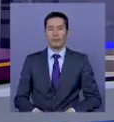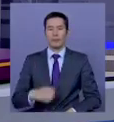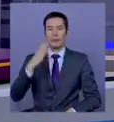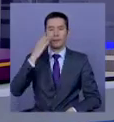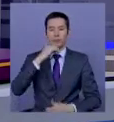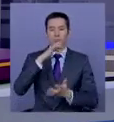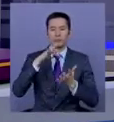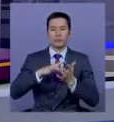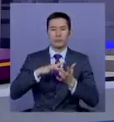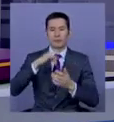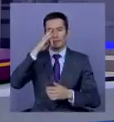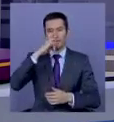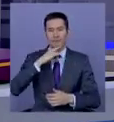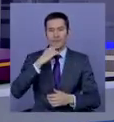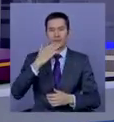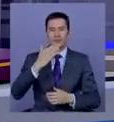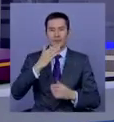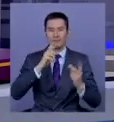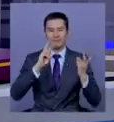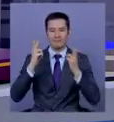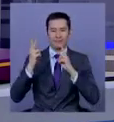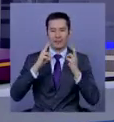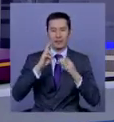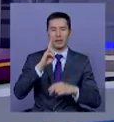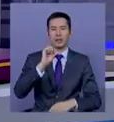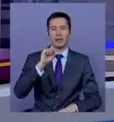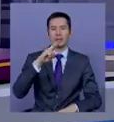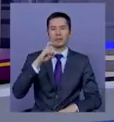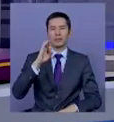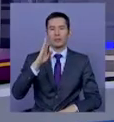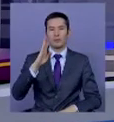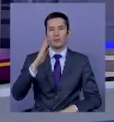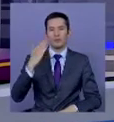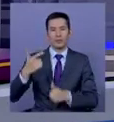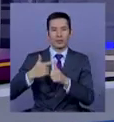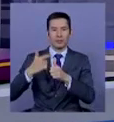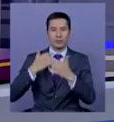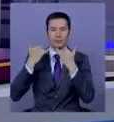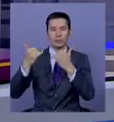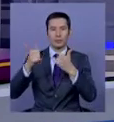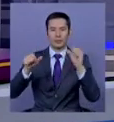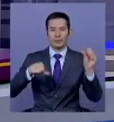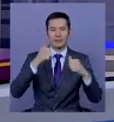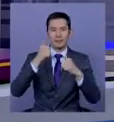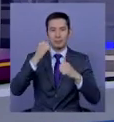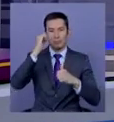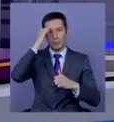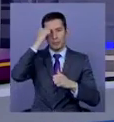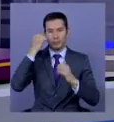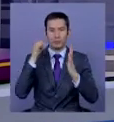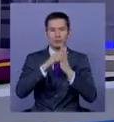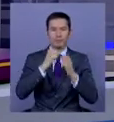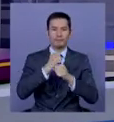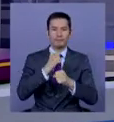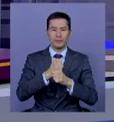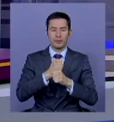Алматыда қазақ вальсының королі Шәмші Қалдаяқовқа ескерткіш ашылды. Ерекше мүсін қаладағы Республика сарайы